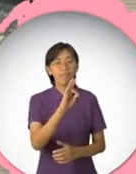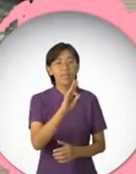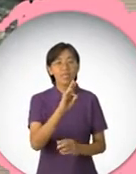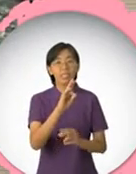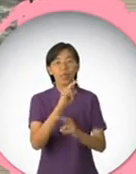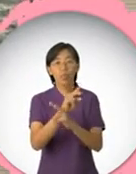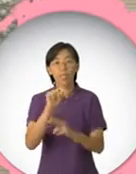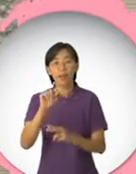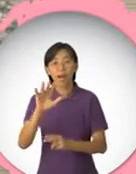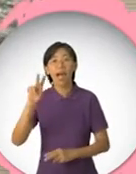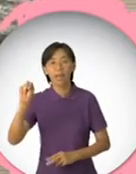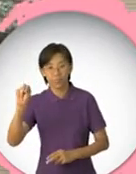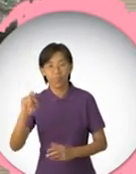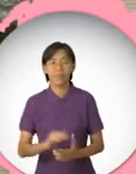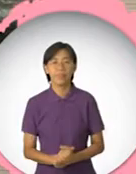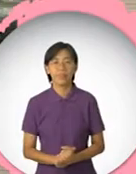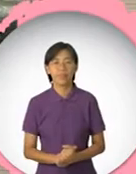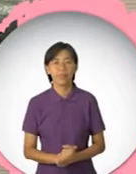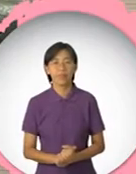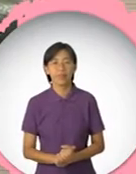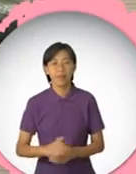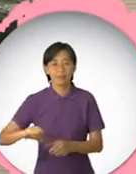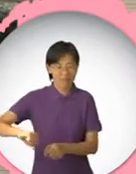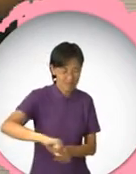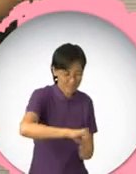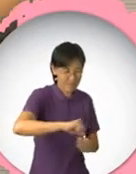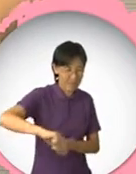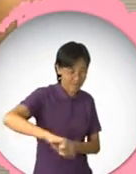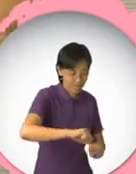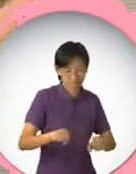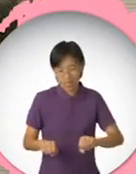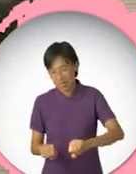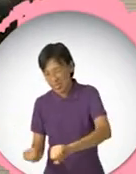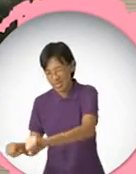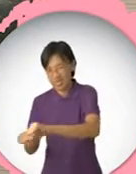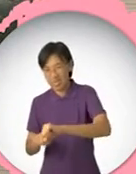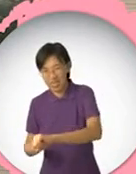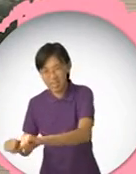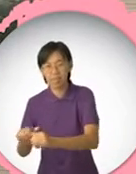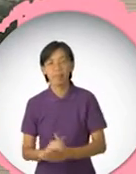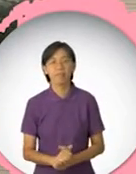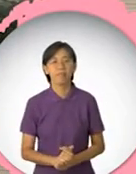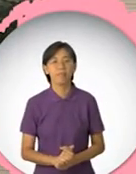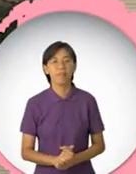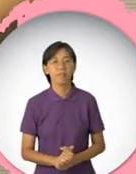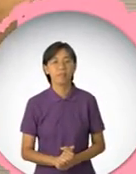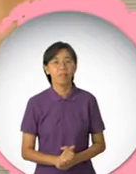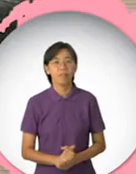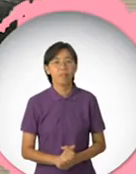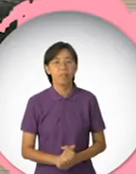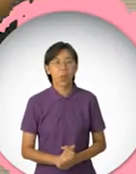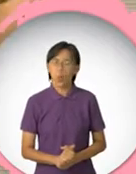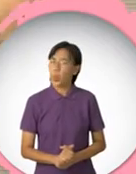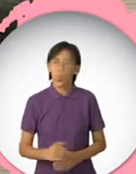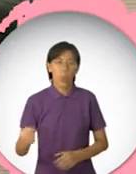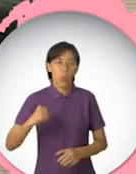นิ้ว ครับ แล้วเราก็รีด ค่อยๆรีดออกกลางออกขวากลางออกซ้ายโหนี่เป็นขั้นที่ใช้แรงเยอะ